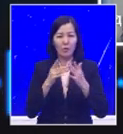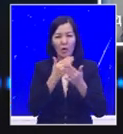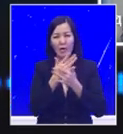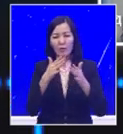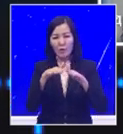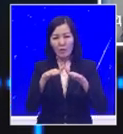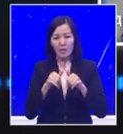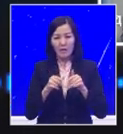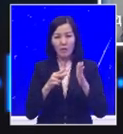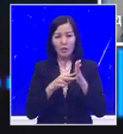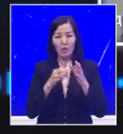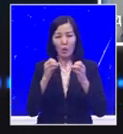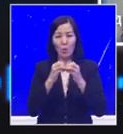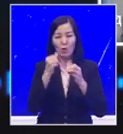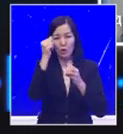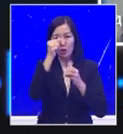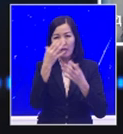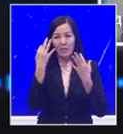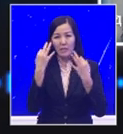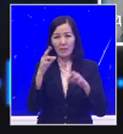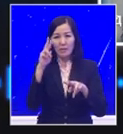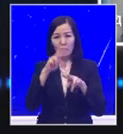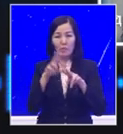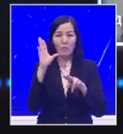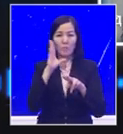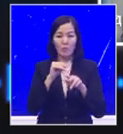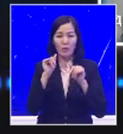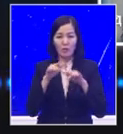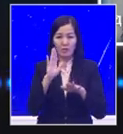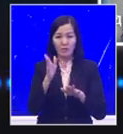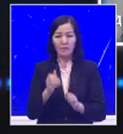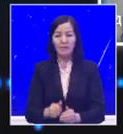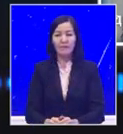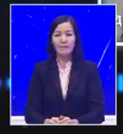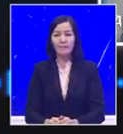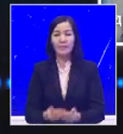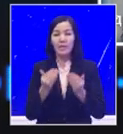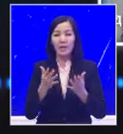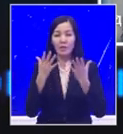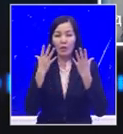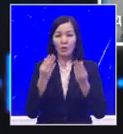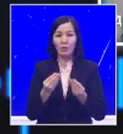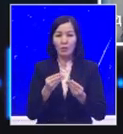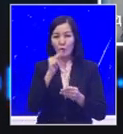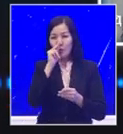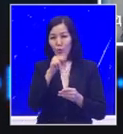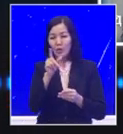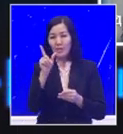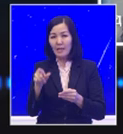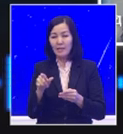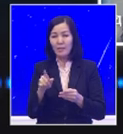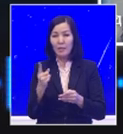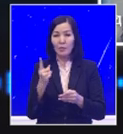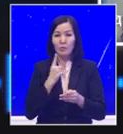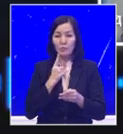7 жылдан 10 жылға дейін мерзімге бас бостандығынан айыру жазасы қарастырылған. Қазіргі уақытта күдіктінің біреуіне